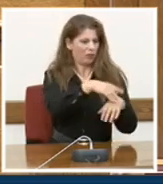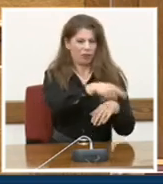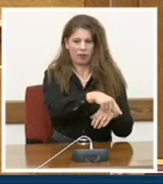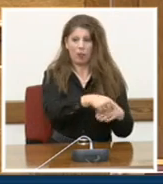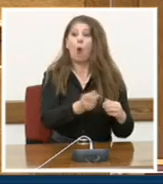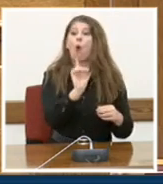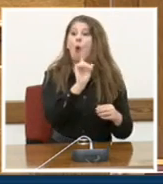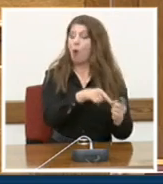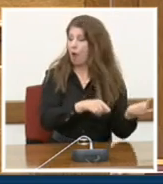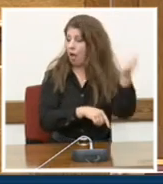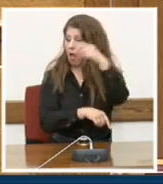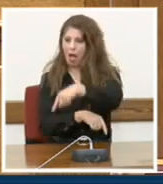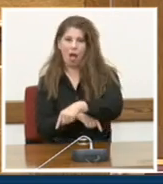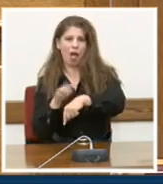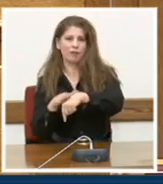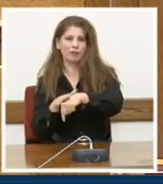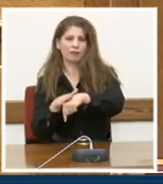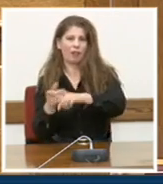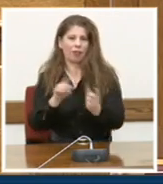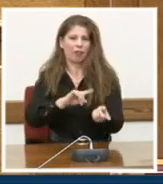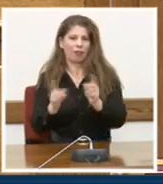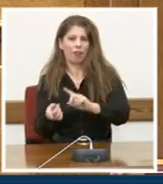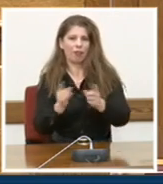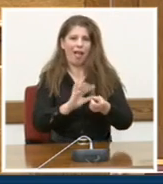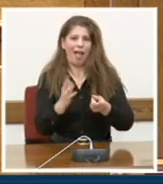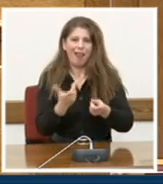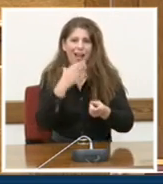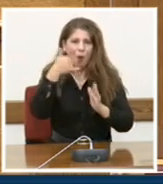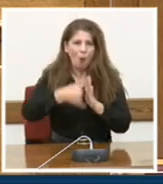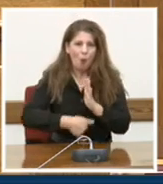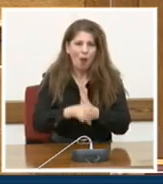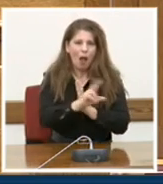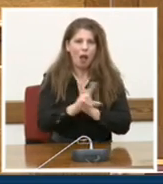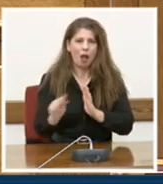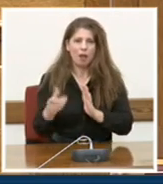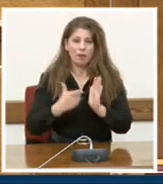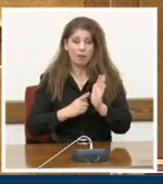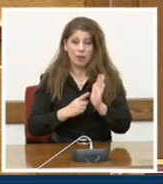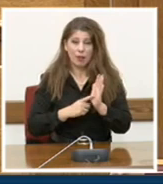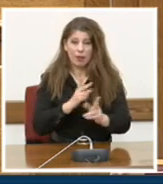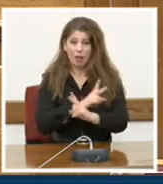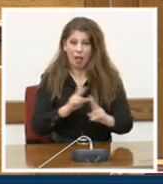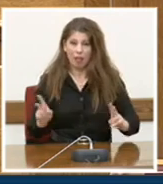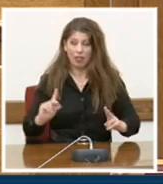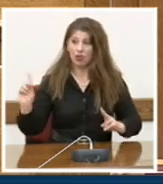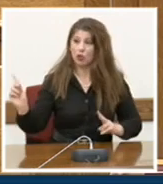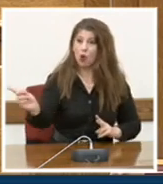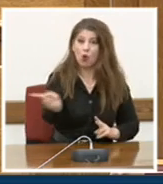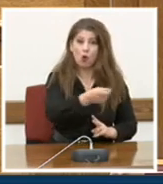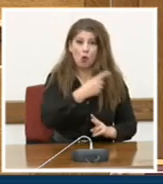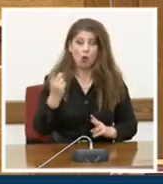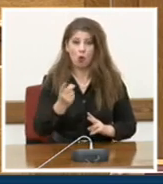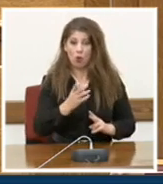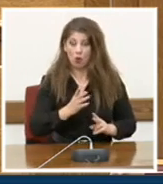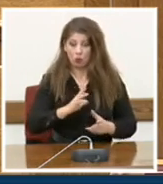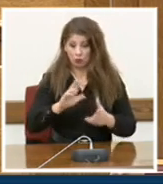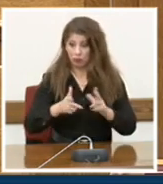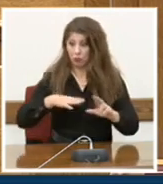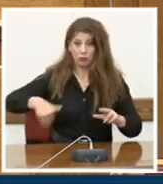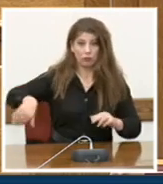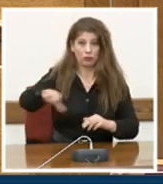Όμως πρέπει να είναι καθαρό σε όλους και όλες ότι είναι κόμματα που στα βασικά, στα